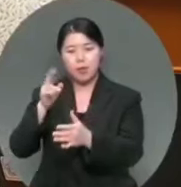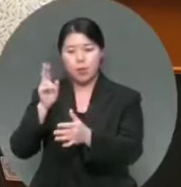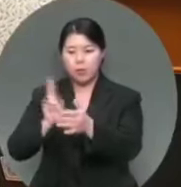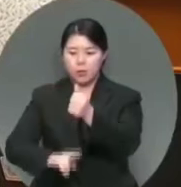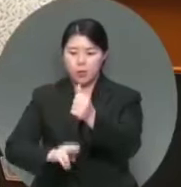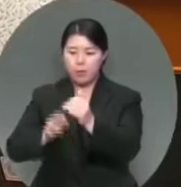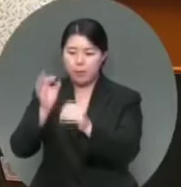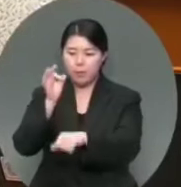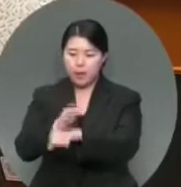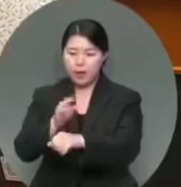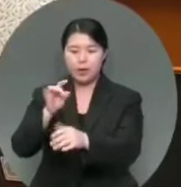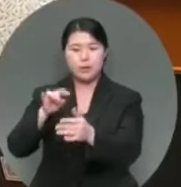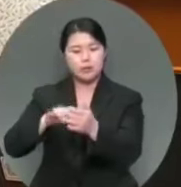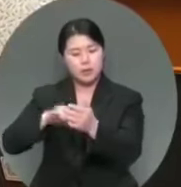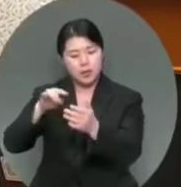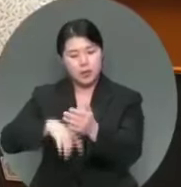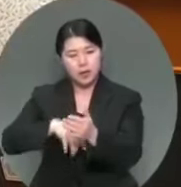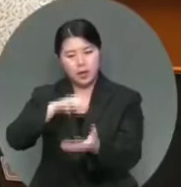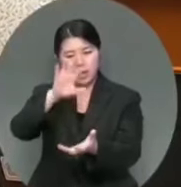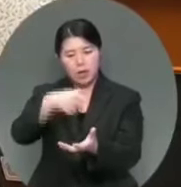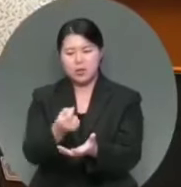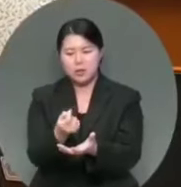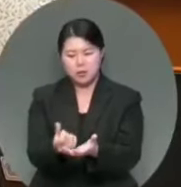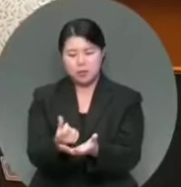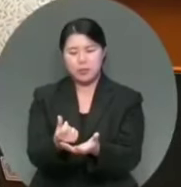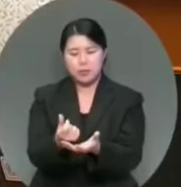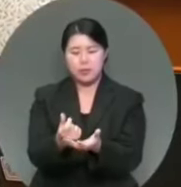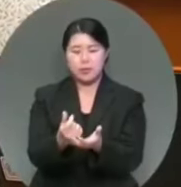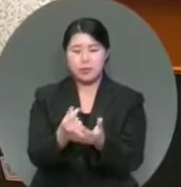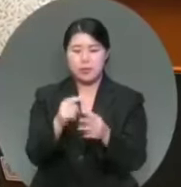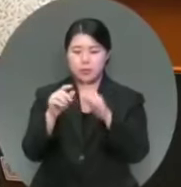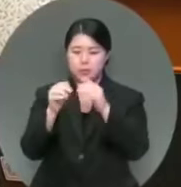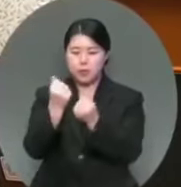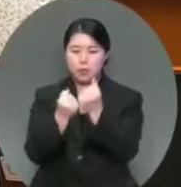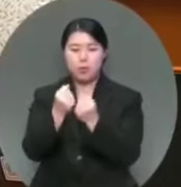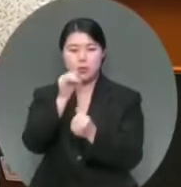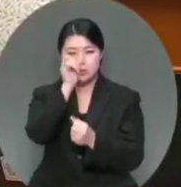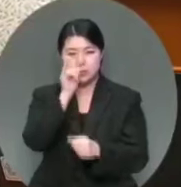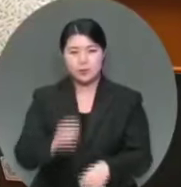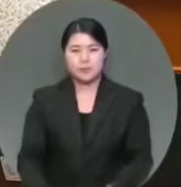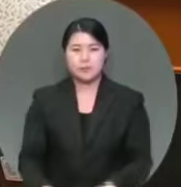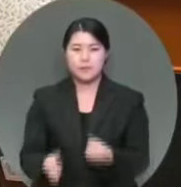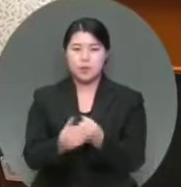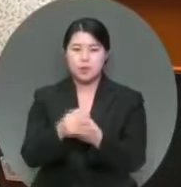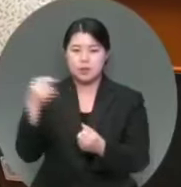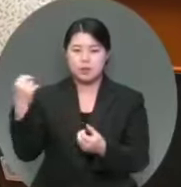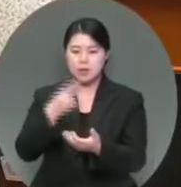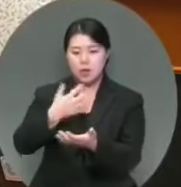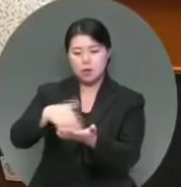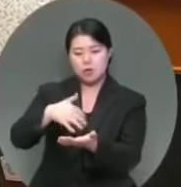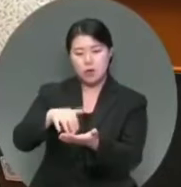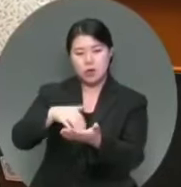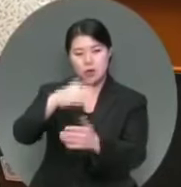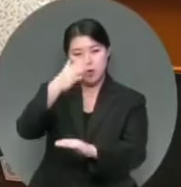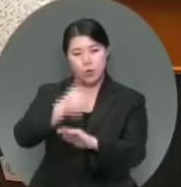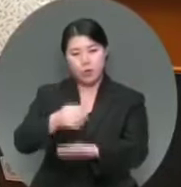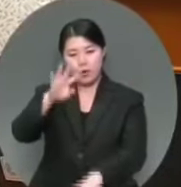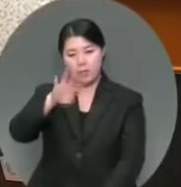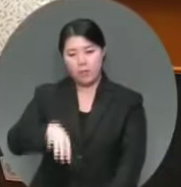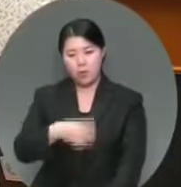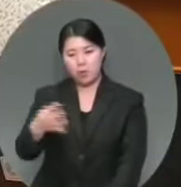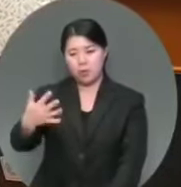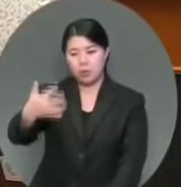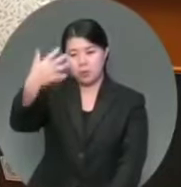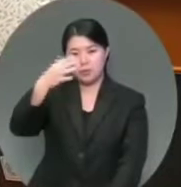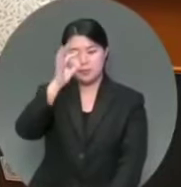있습니다. 그래서 저희가 세목별 2023년 국세수입 재추계 결과를 표로 한번 정리를